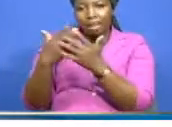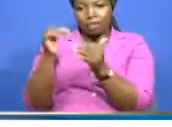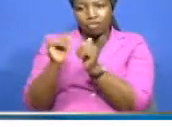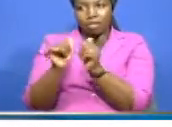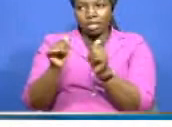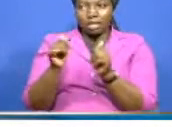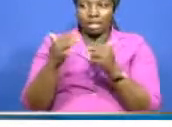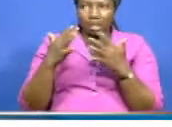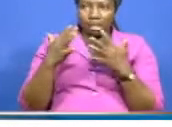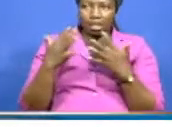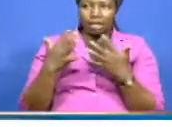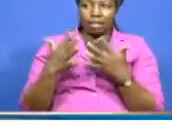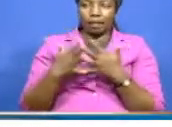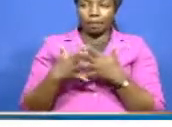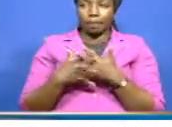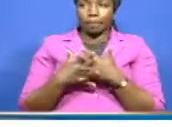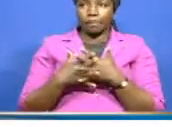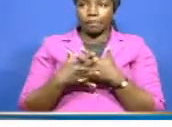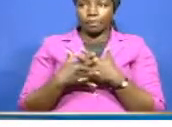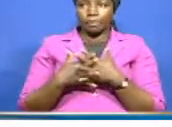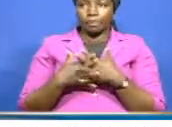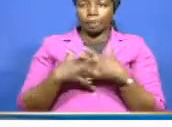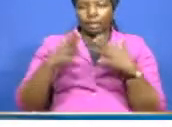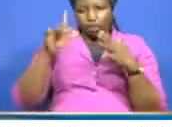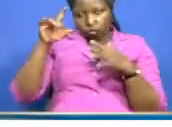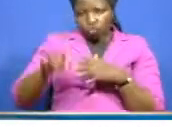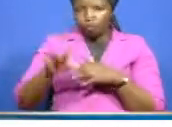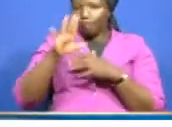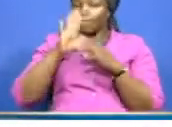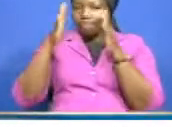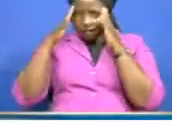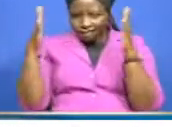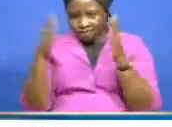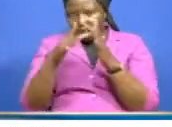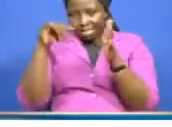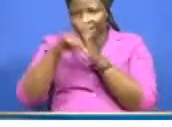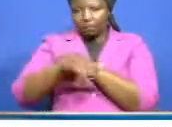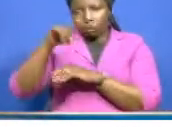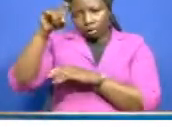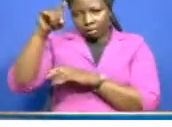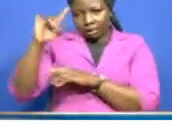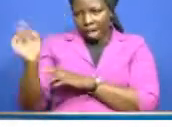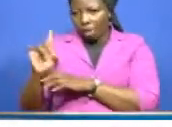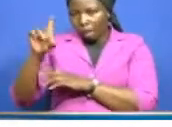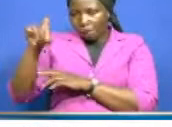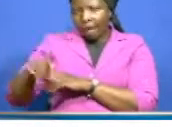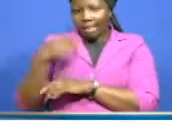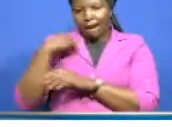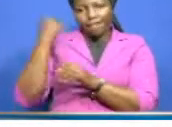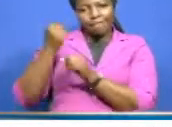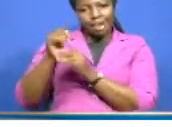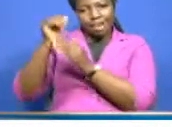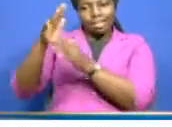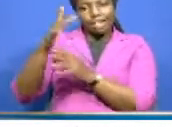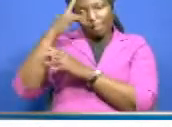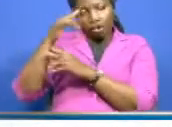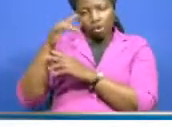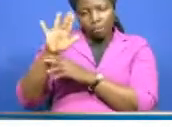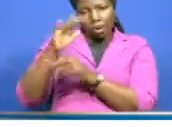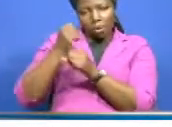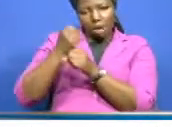kwa mambo ya, inafaa liangaliwe kwa undani sana. Inafaa waona kiongozi ndio kazi yao imeja kutendeka.